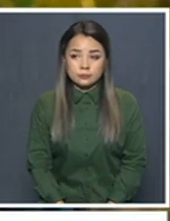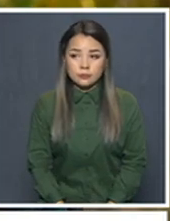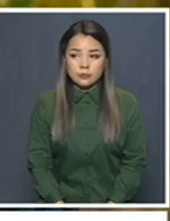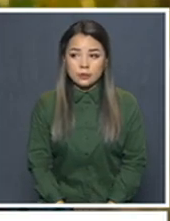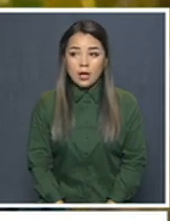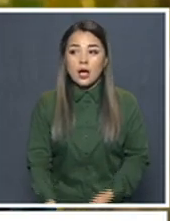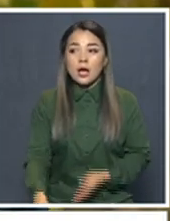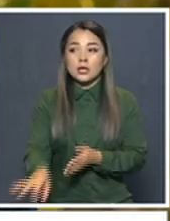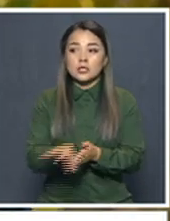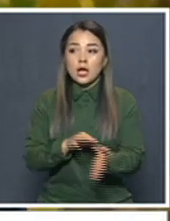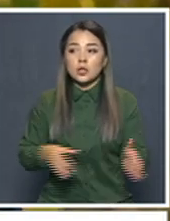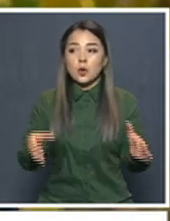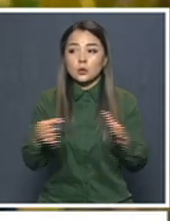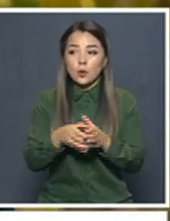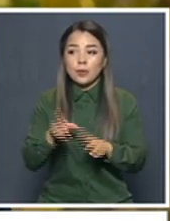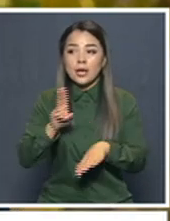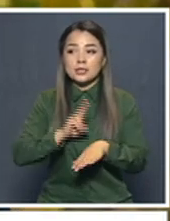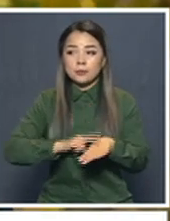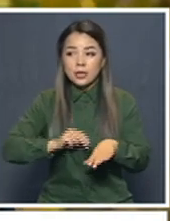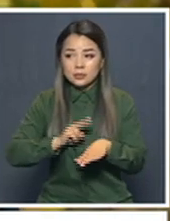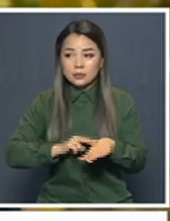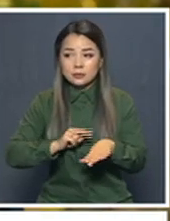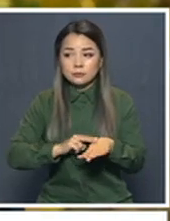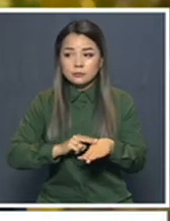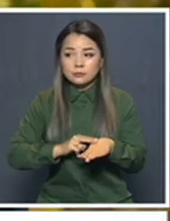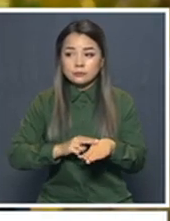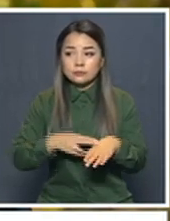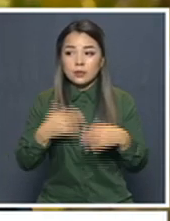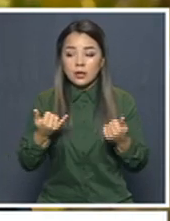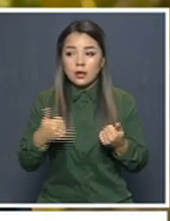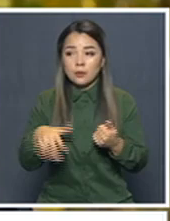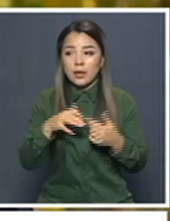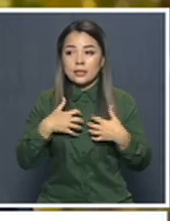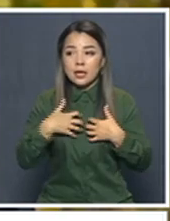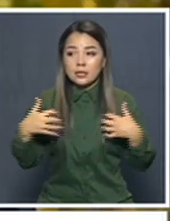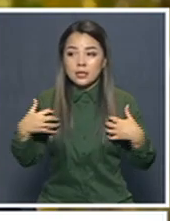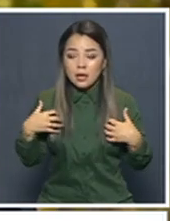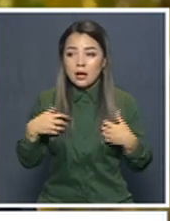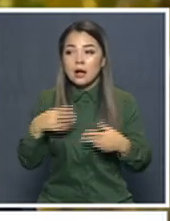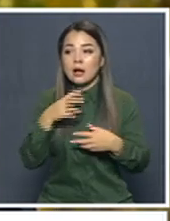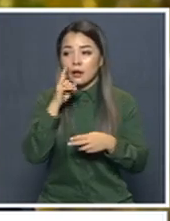Осы жедел топтың инспекторлары мынау тұқымы жойылып бара жатқан қызыл кітаптағы